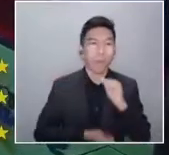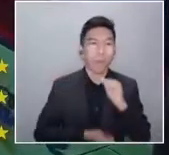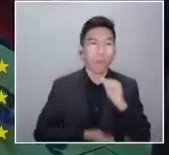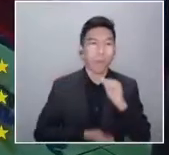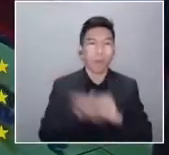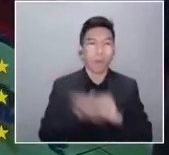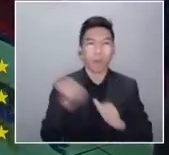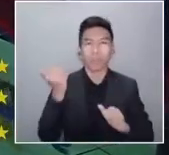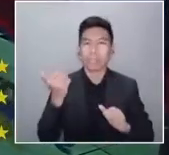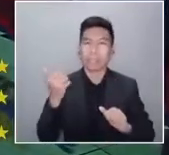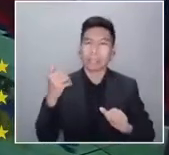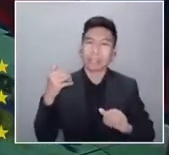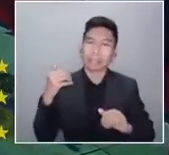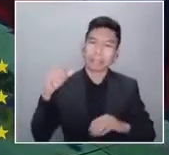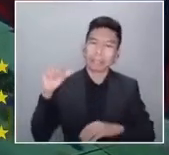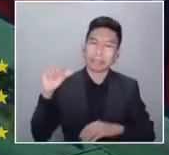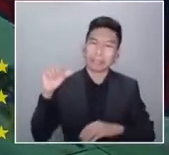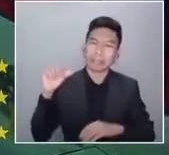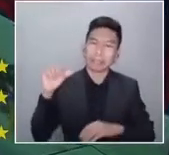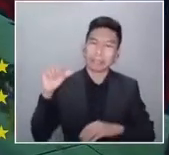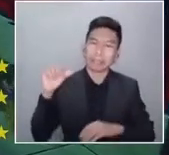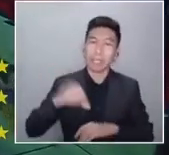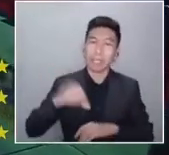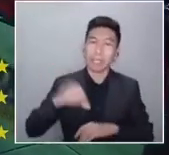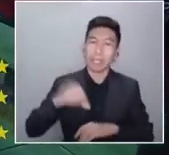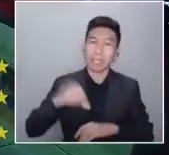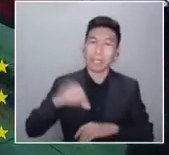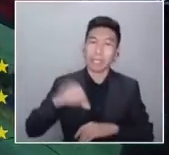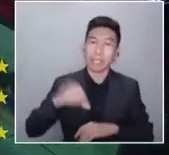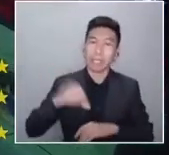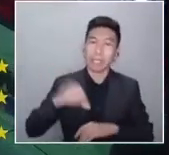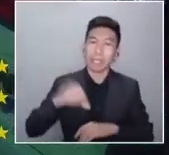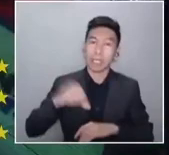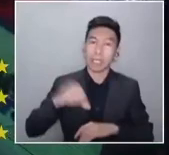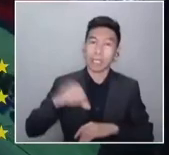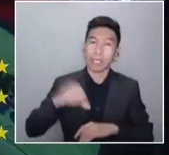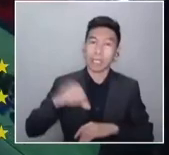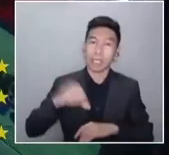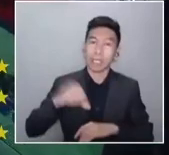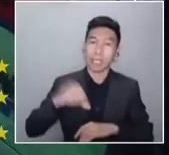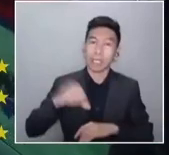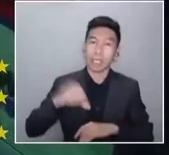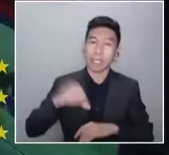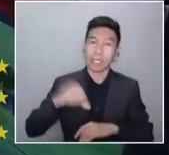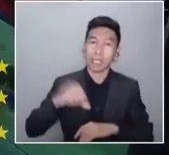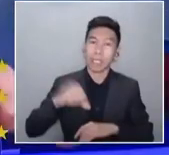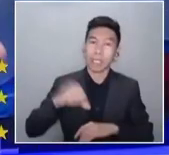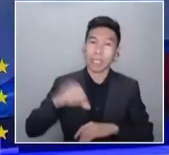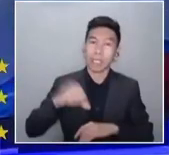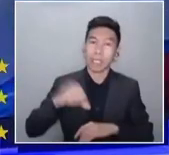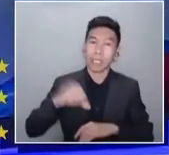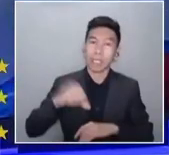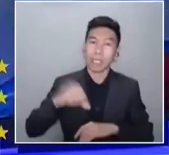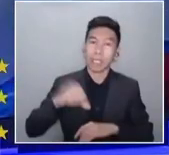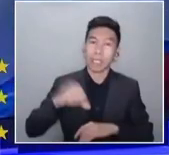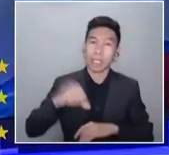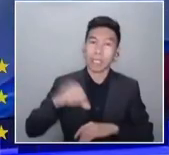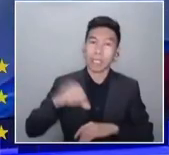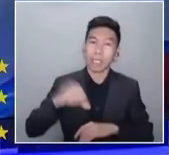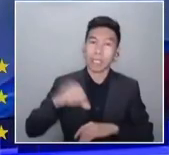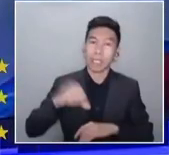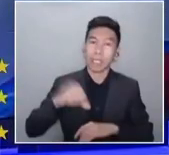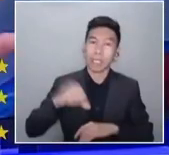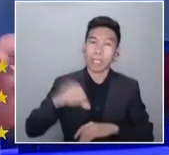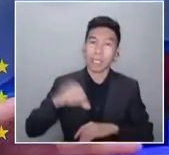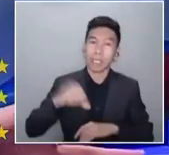may bagong bill, ano? Pero, and very quickly, sir, yes or no lang po, itong welfare economics na na sinasabi po ninyo, hindi po kasama